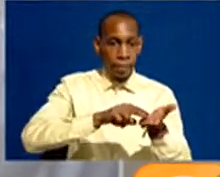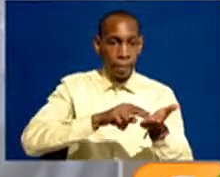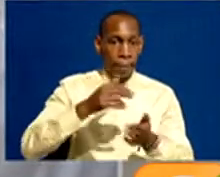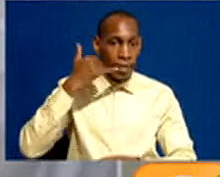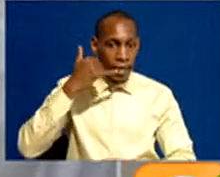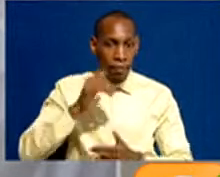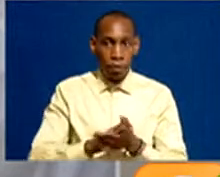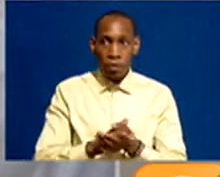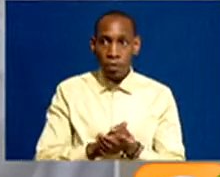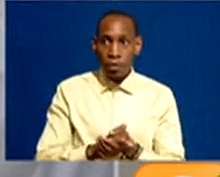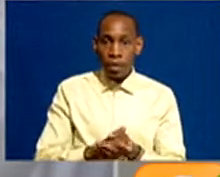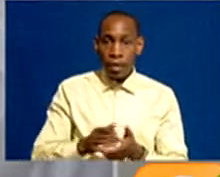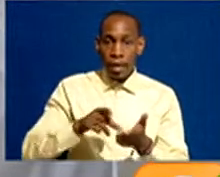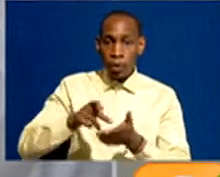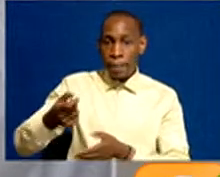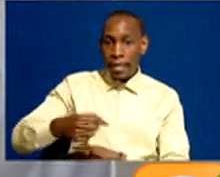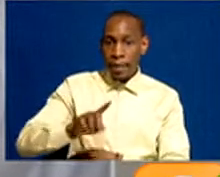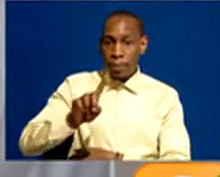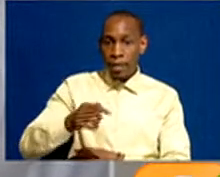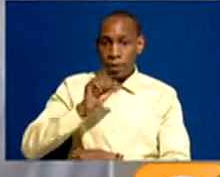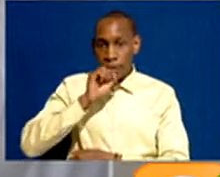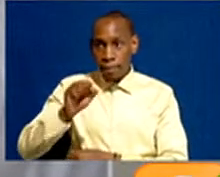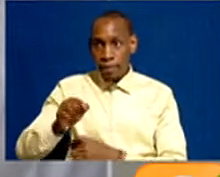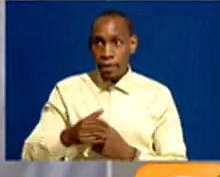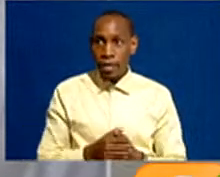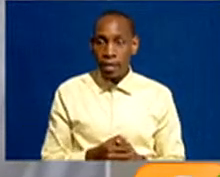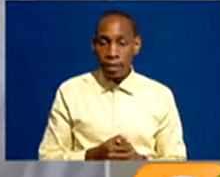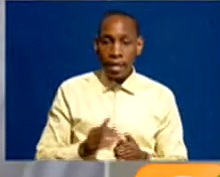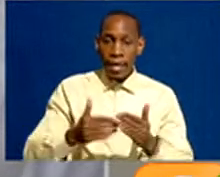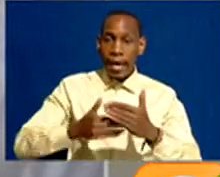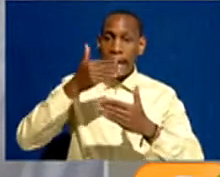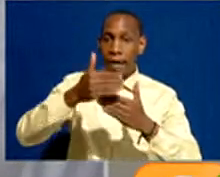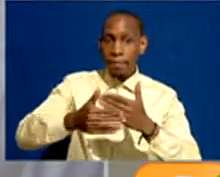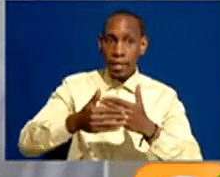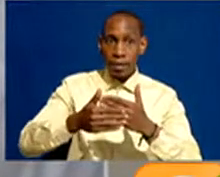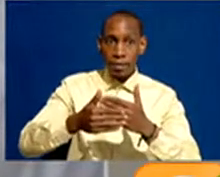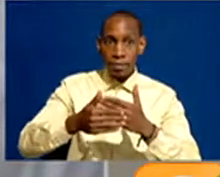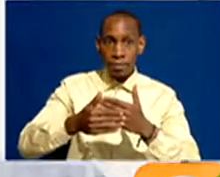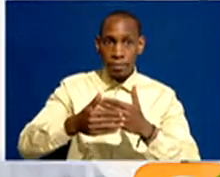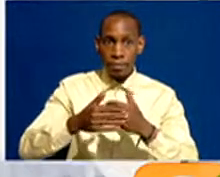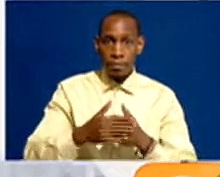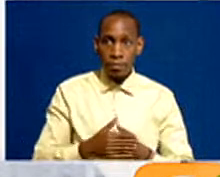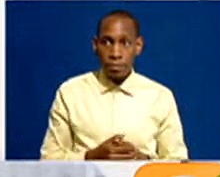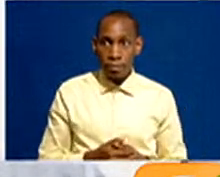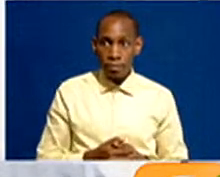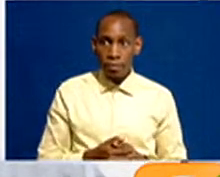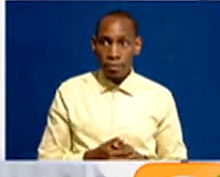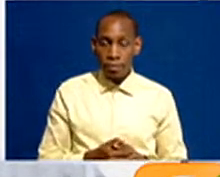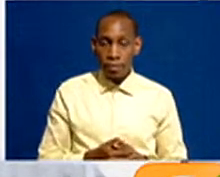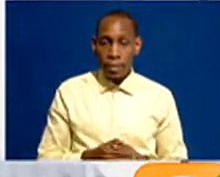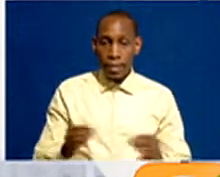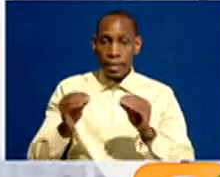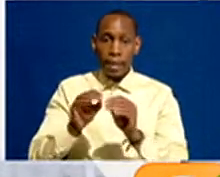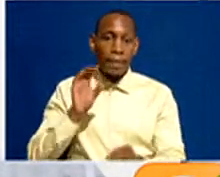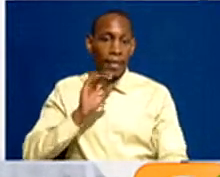lipwa shilingi 1,500 that year, 2011 sasa. Baada ya hapo, hivyo nilitwa Nairobi na my cousin,